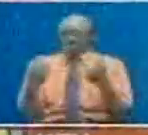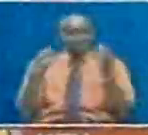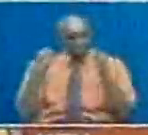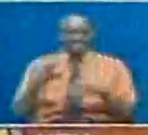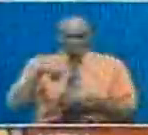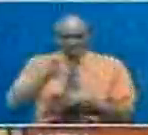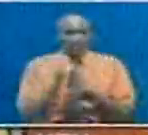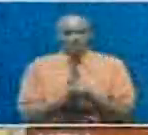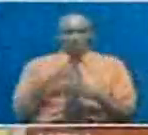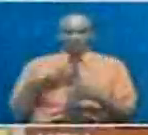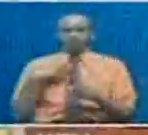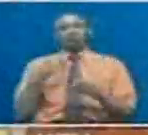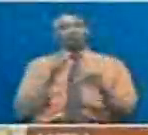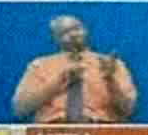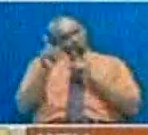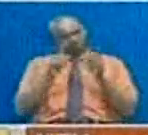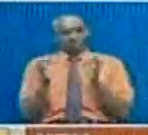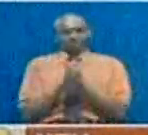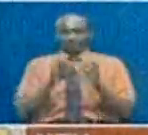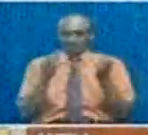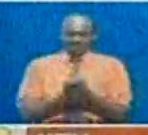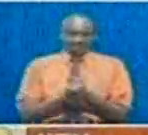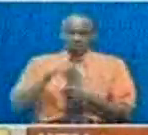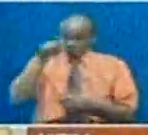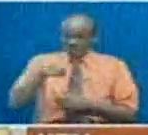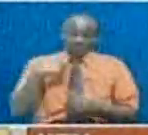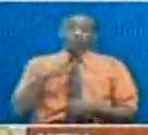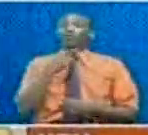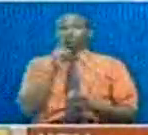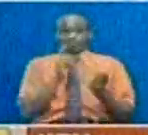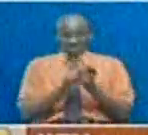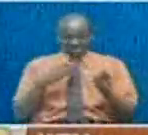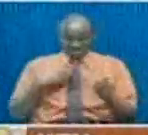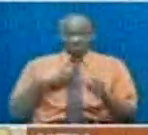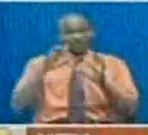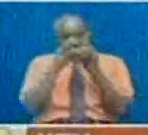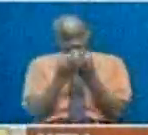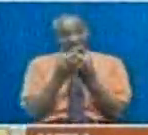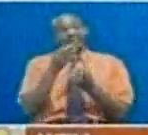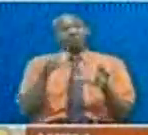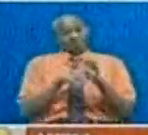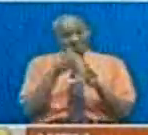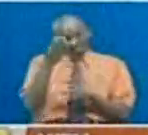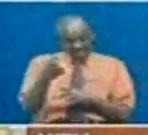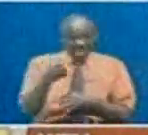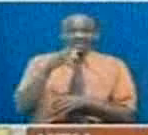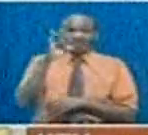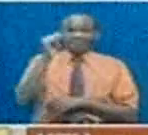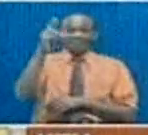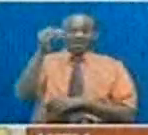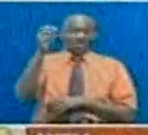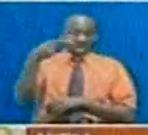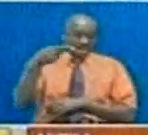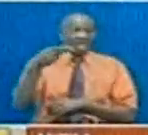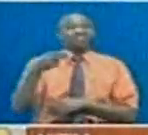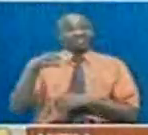waliojikusuru kujiunga na familia zao. Leo naenda kuungana na jamaa yangu huko Fedha Estate. Familia yetu yote naenda kukutana kwa ndugu